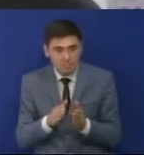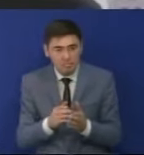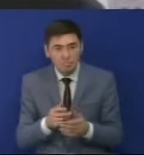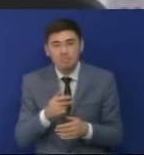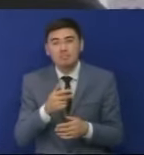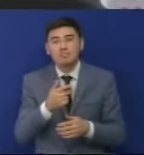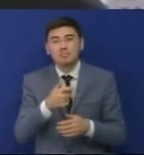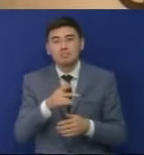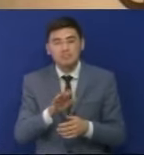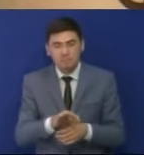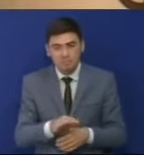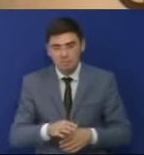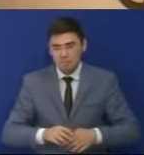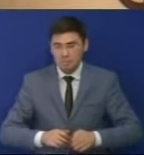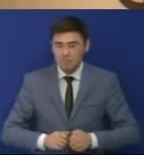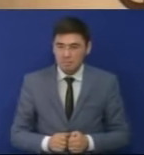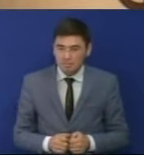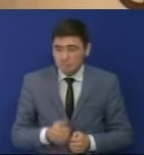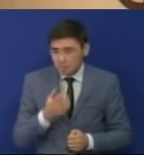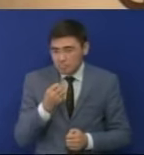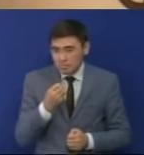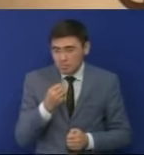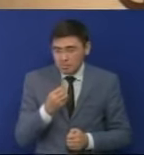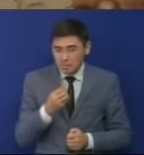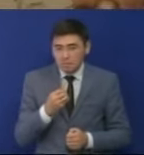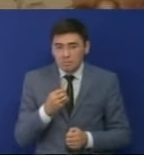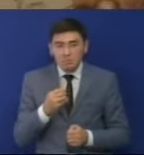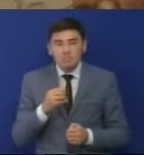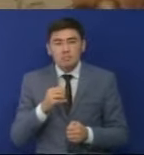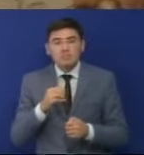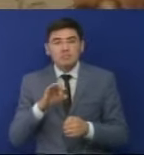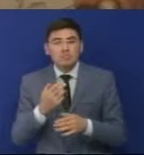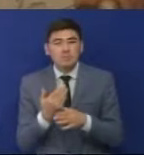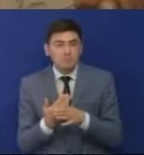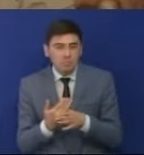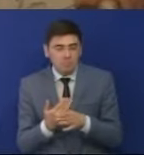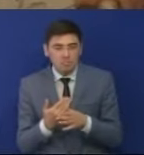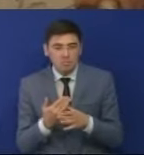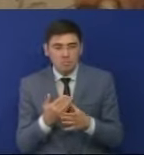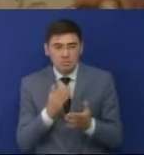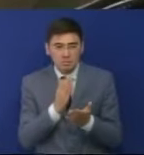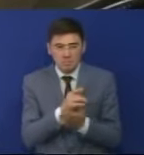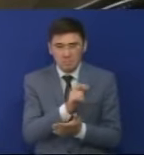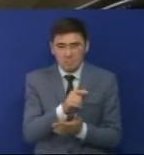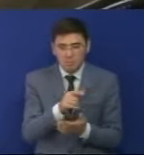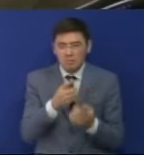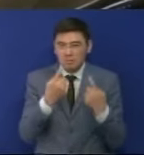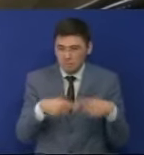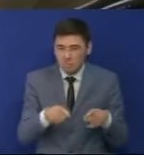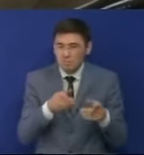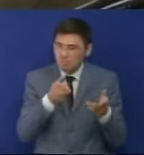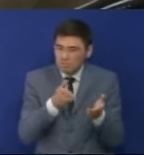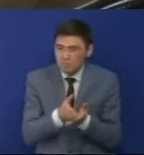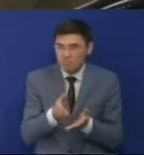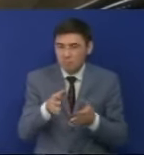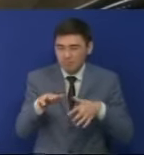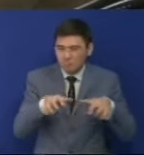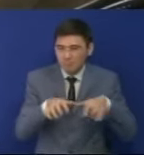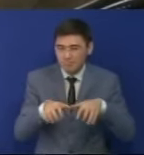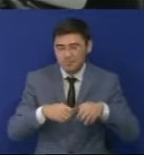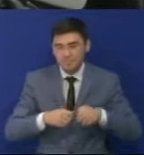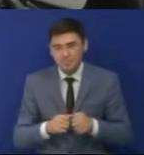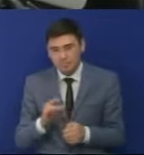мүшелері алады. Сонымен қатар, атаулы әлеуметтік көмек үшін кейбір отбасылар түрлі айла тәсілдерге барған. Семей қаласындағы